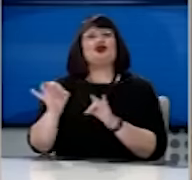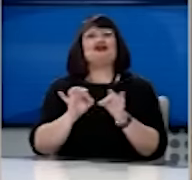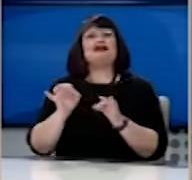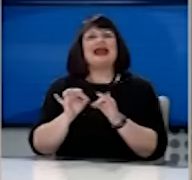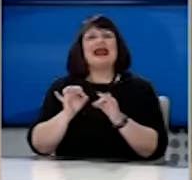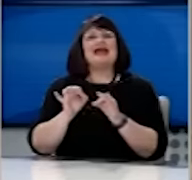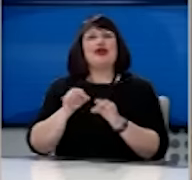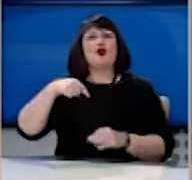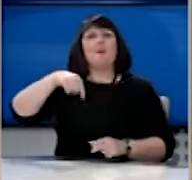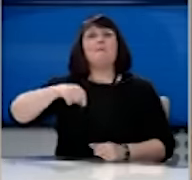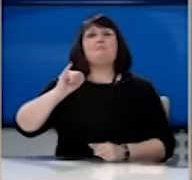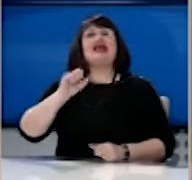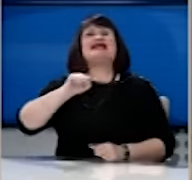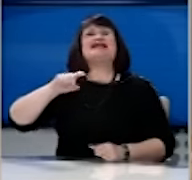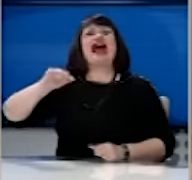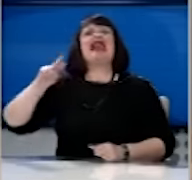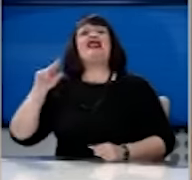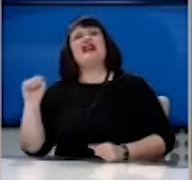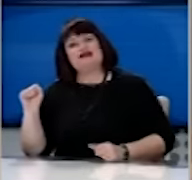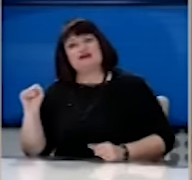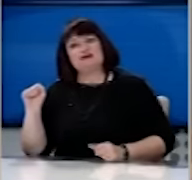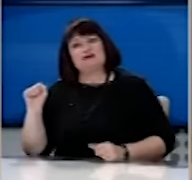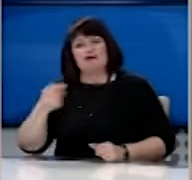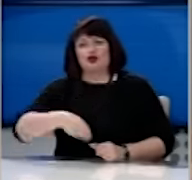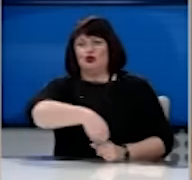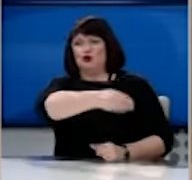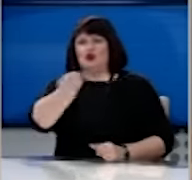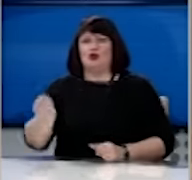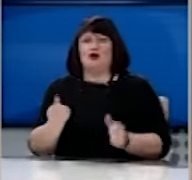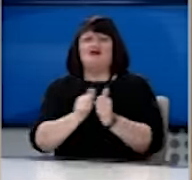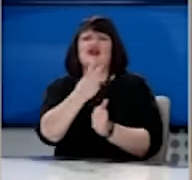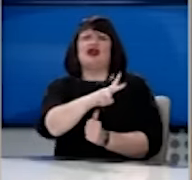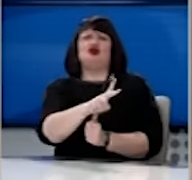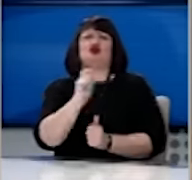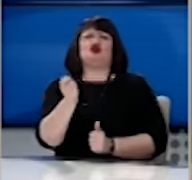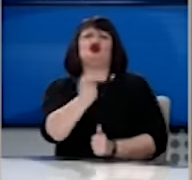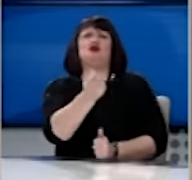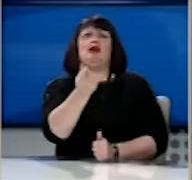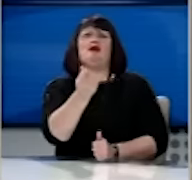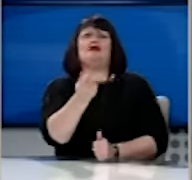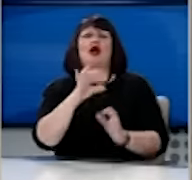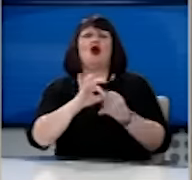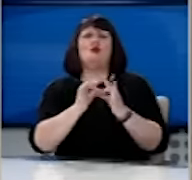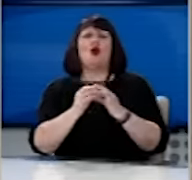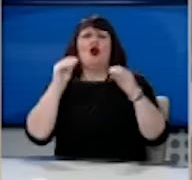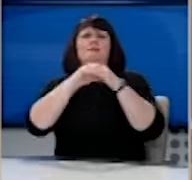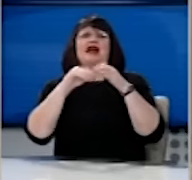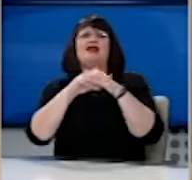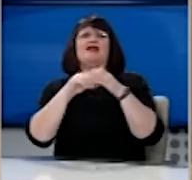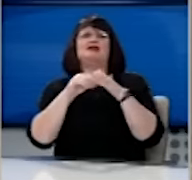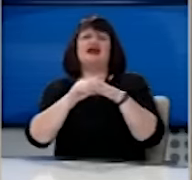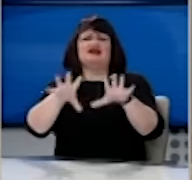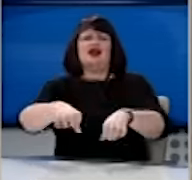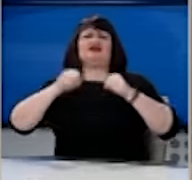Πισαρίδη, για να μοιράσετε αυτή την πίτα της αγοράς στους φίλους σας, σε μεγάλους επενδυτές